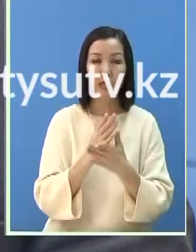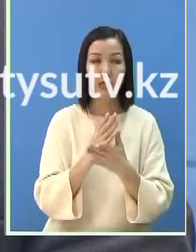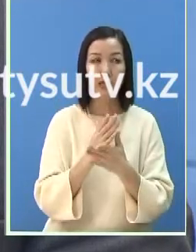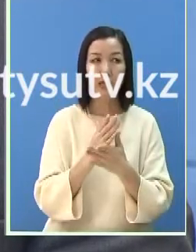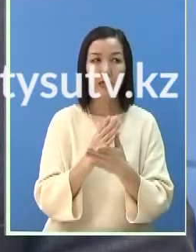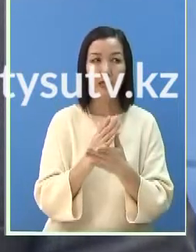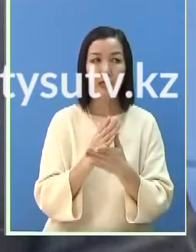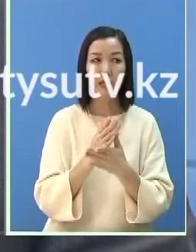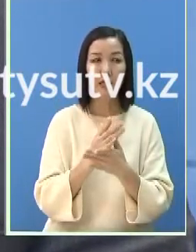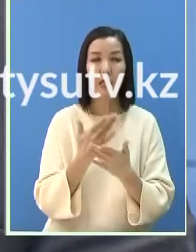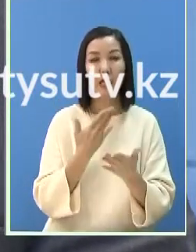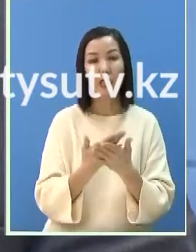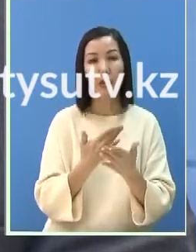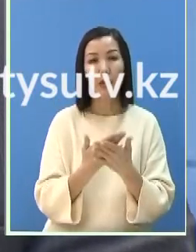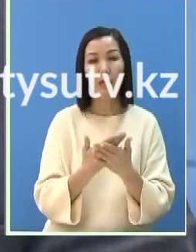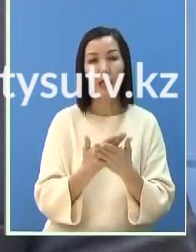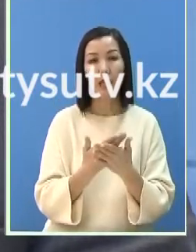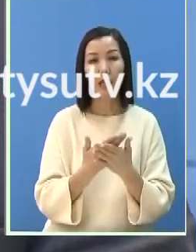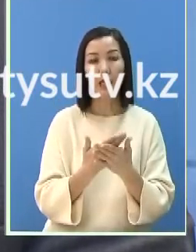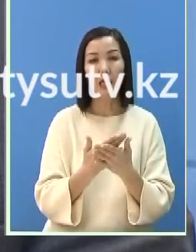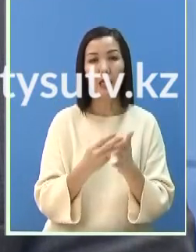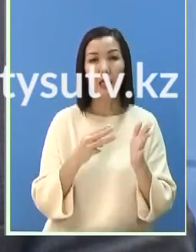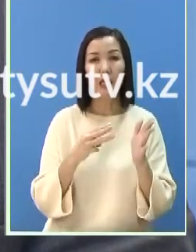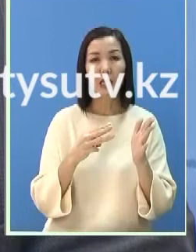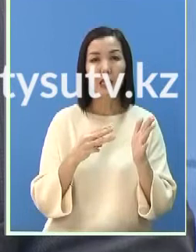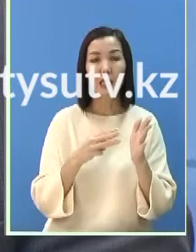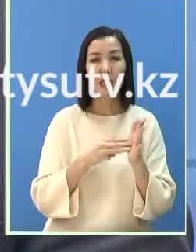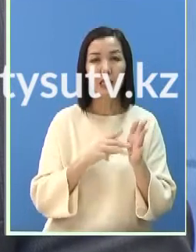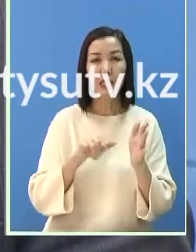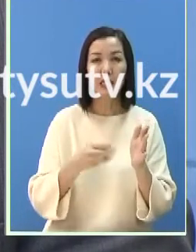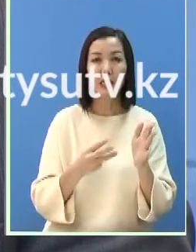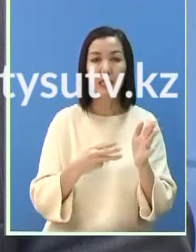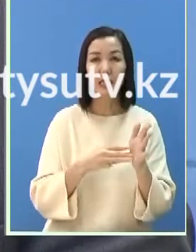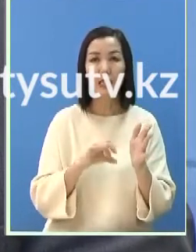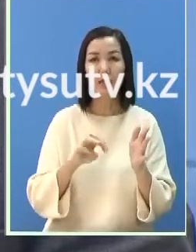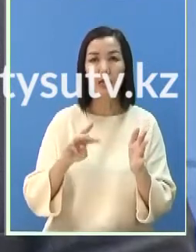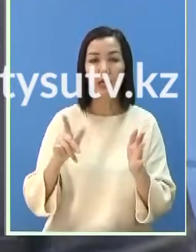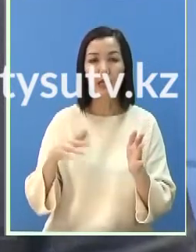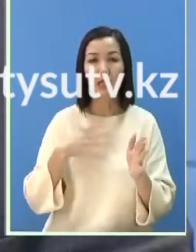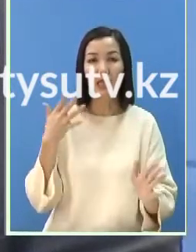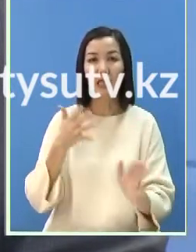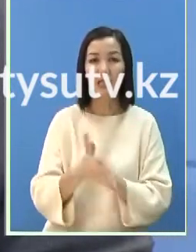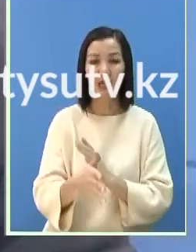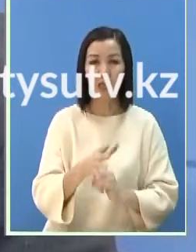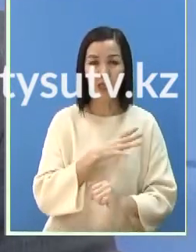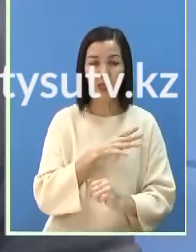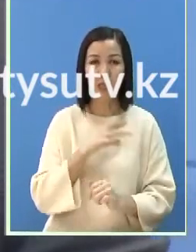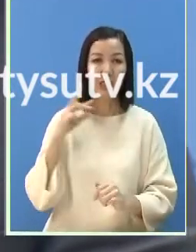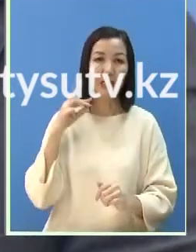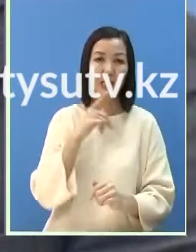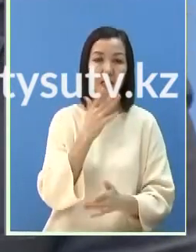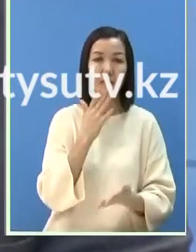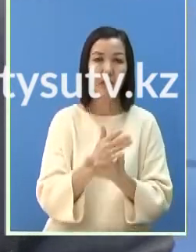де оның шамамен суммасы 8,8 миллиард теңгеге зиян шекті деп мәлімет